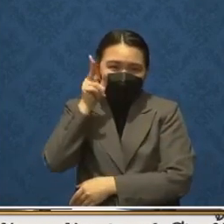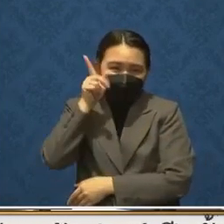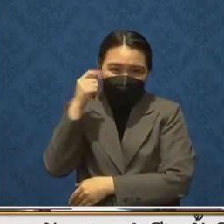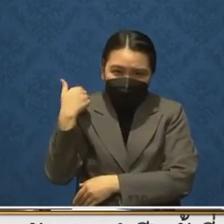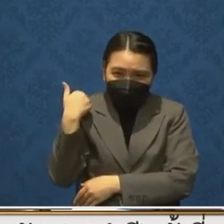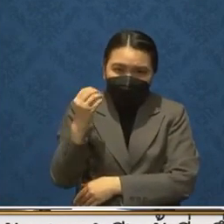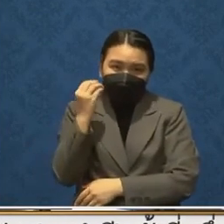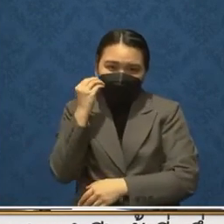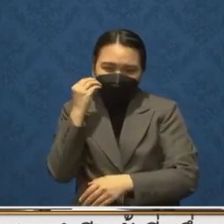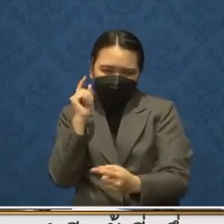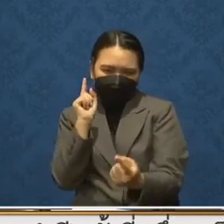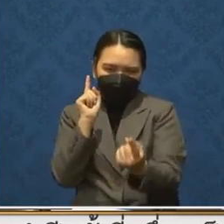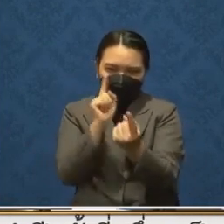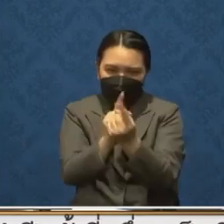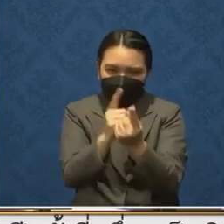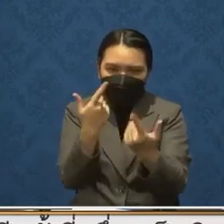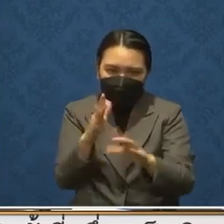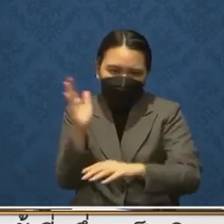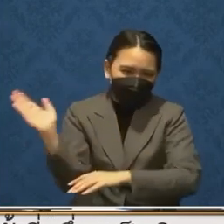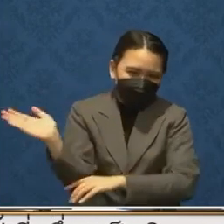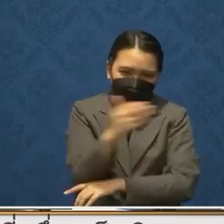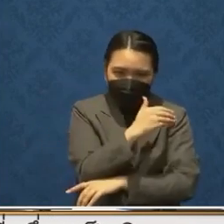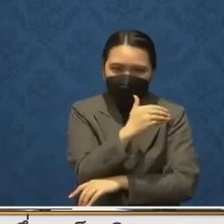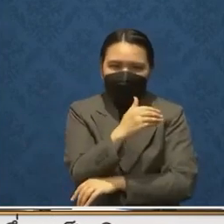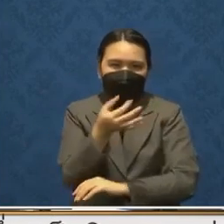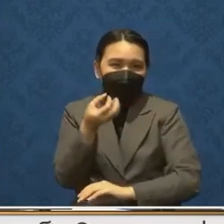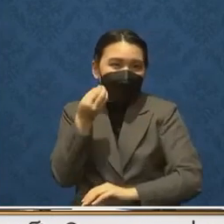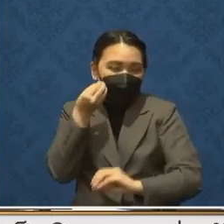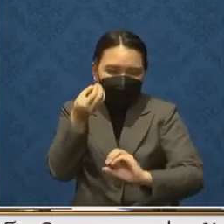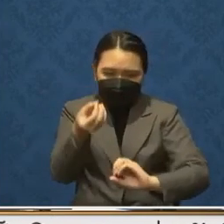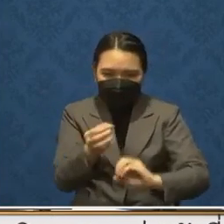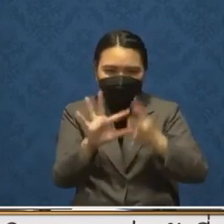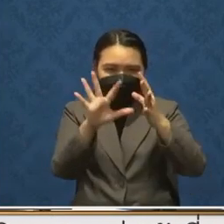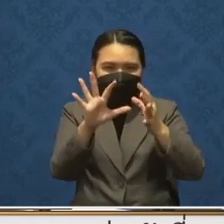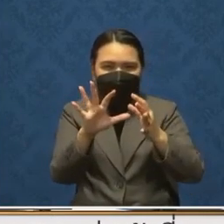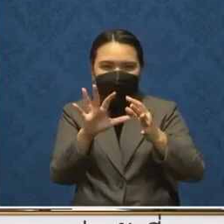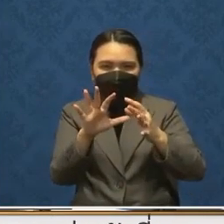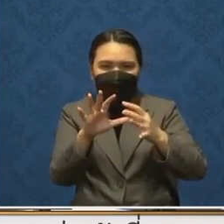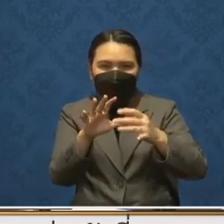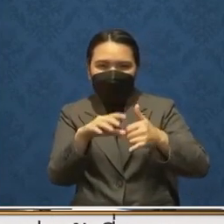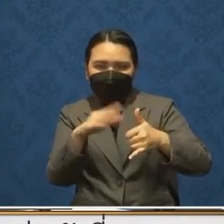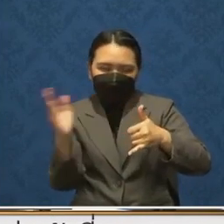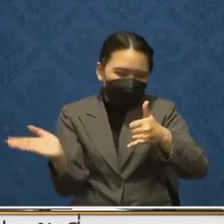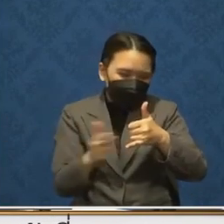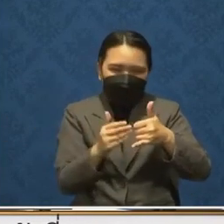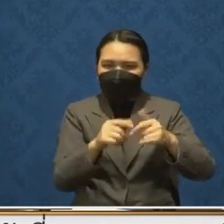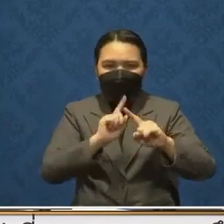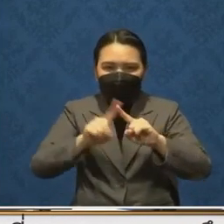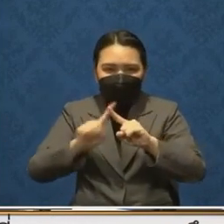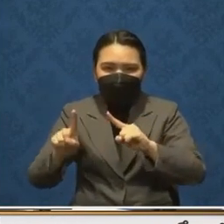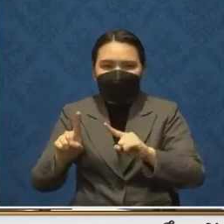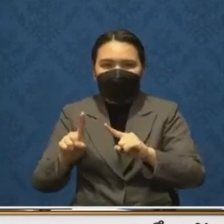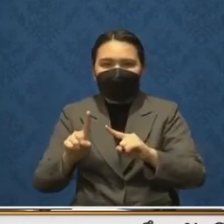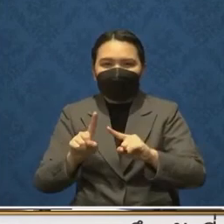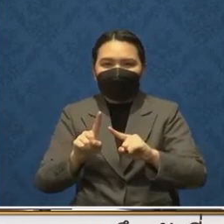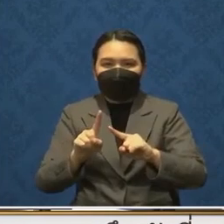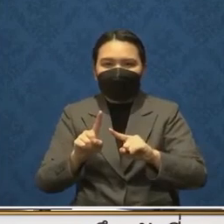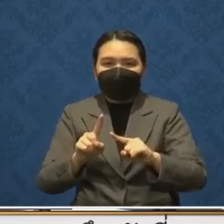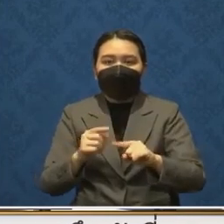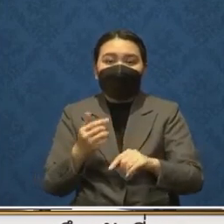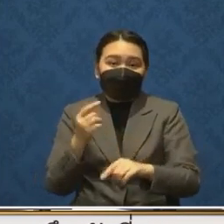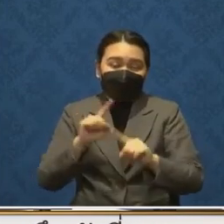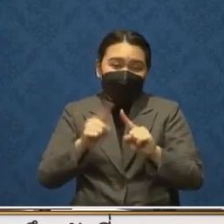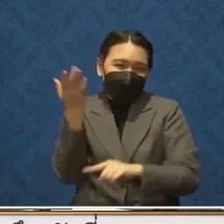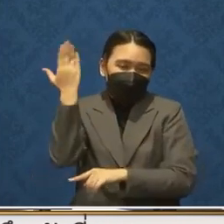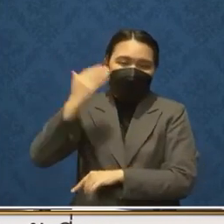บุกลุก ตบหน้า ทำได้ร่างกาย เพ่าว้านยิงใหญ่มากครับ เรื่องอย่างนี้สมัย ผม